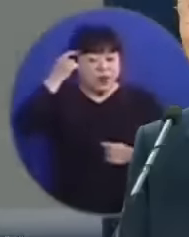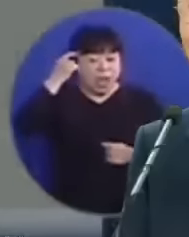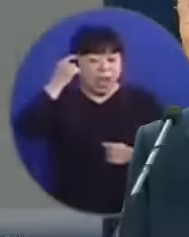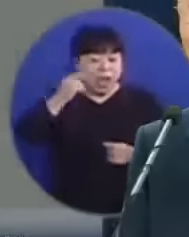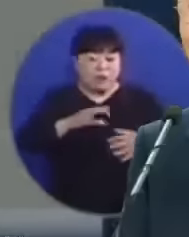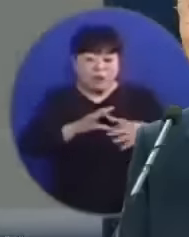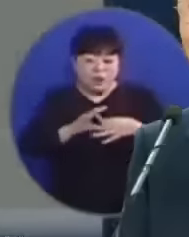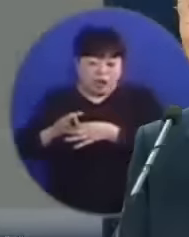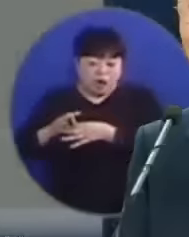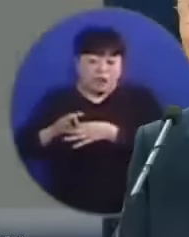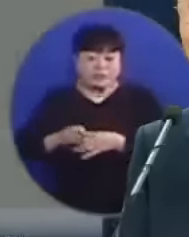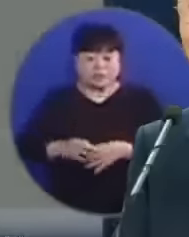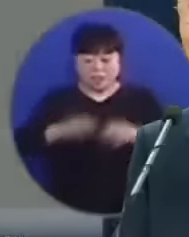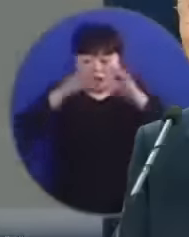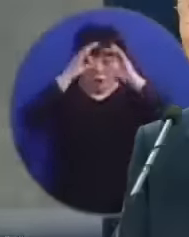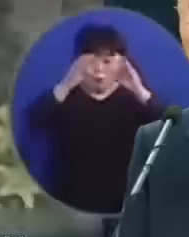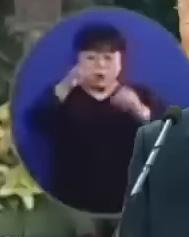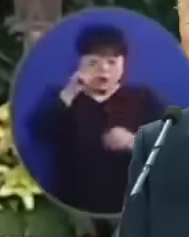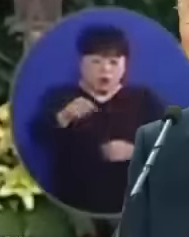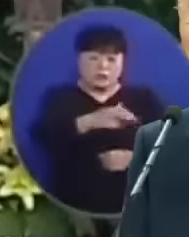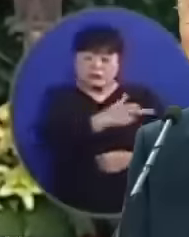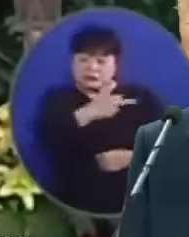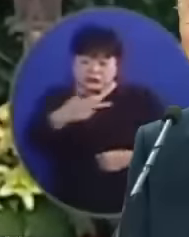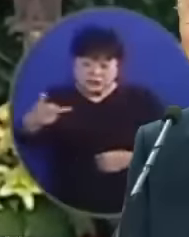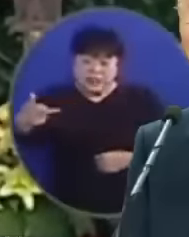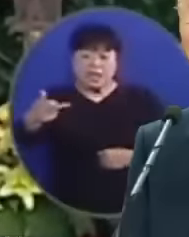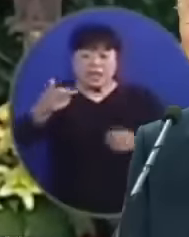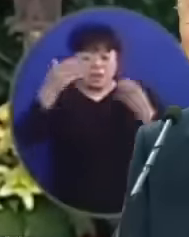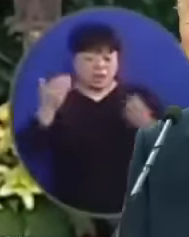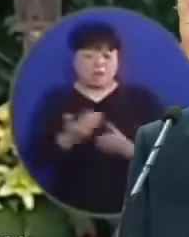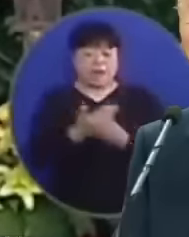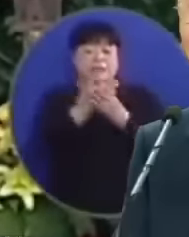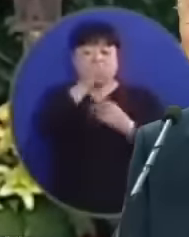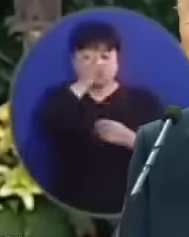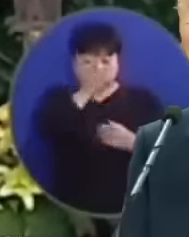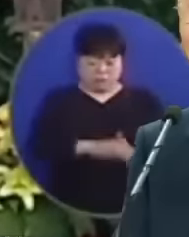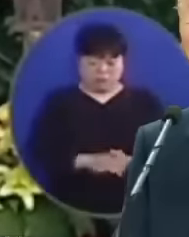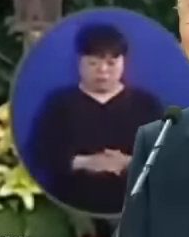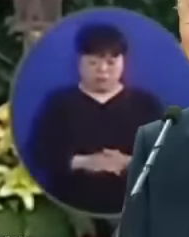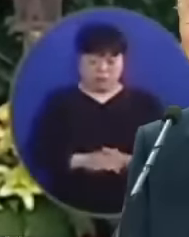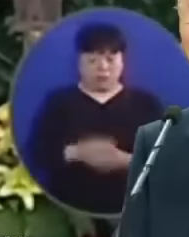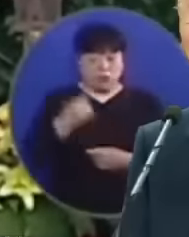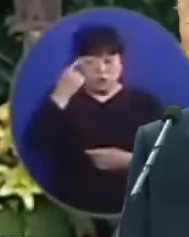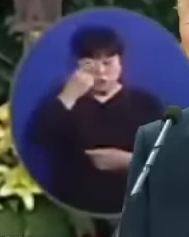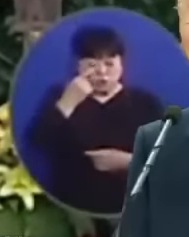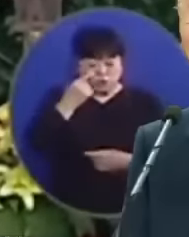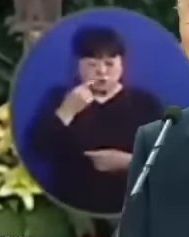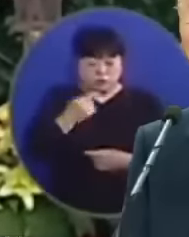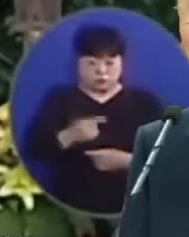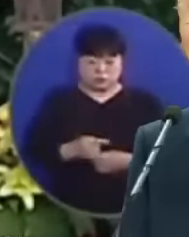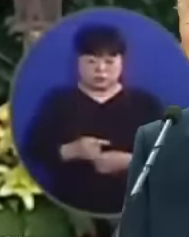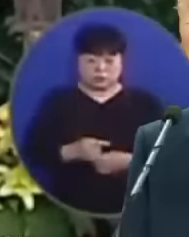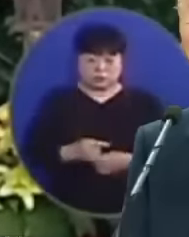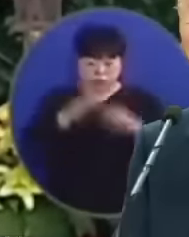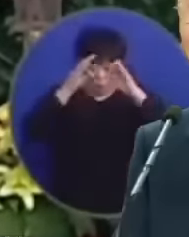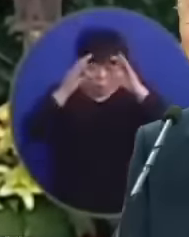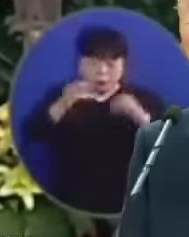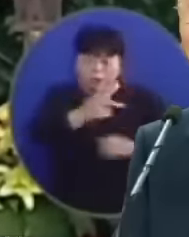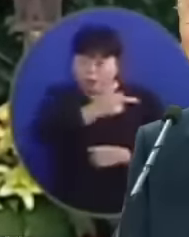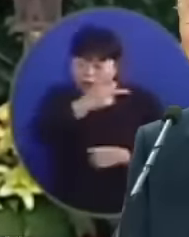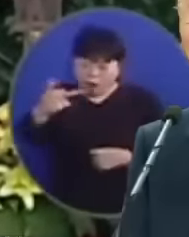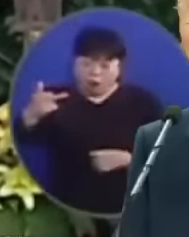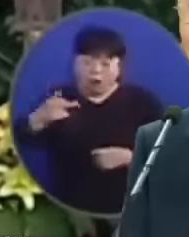중에서 보는 것이 가장 발달되어 있다는 것입니다. 시신경이 유난히 크다고 말합니다. 그만큼